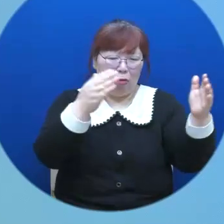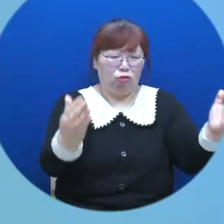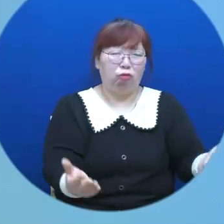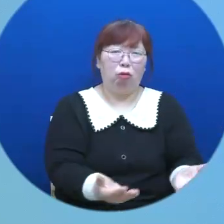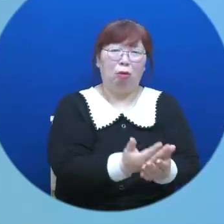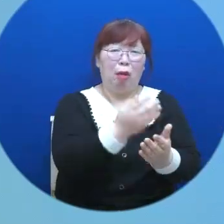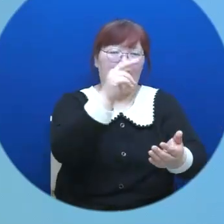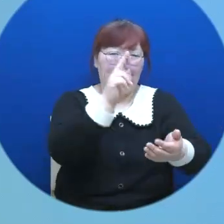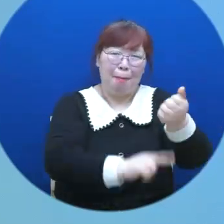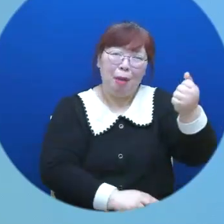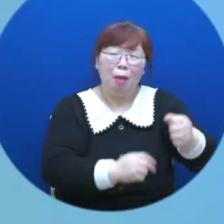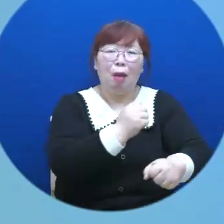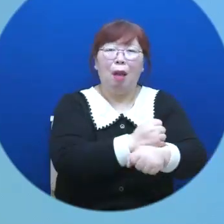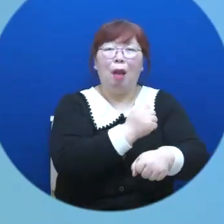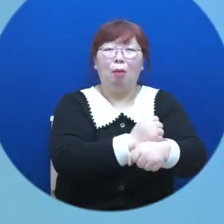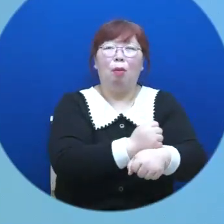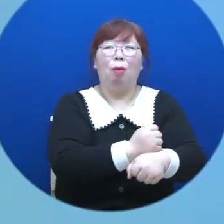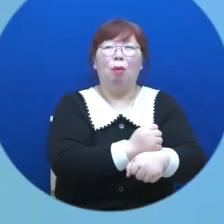형들이 실제